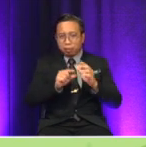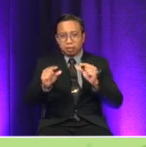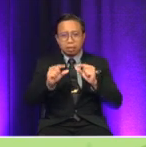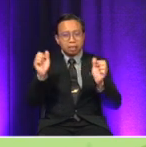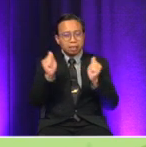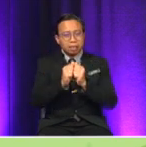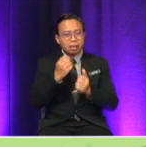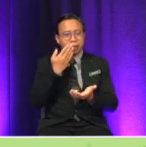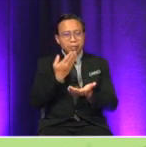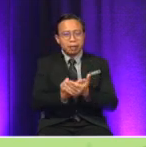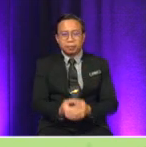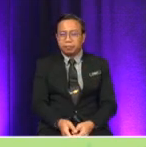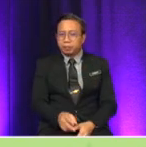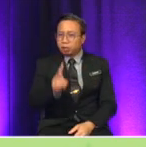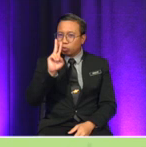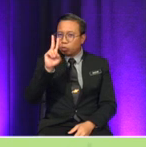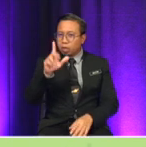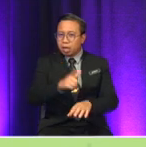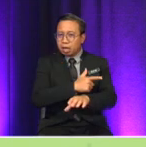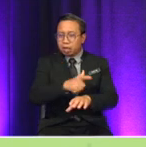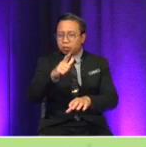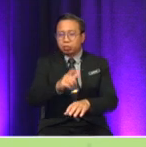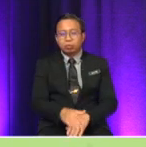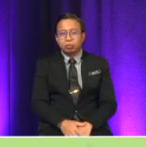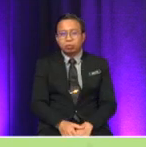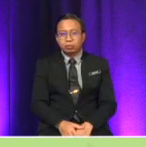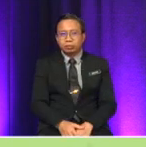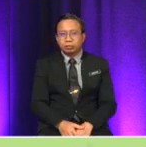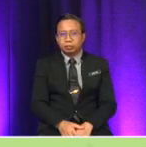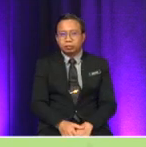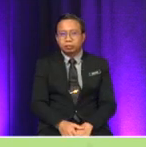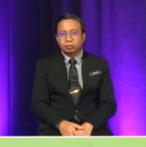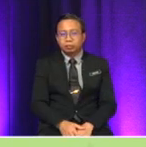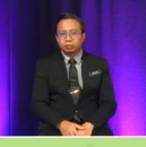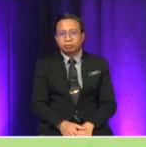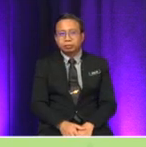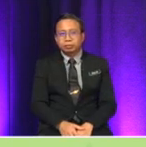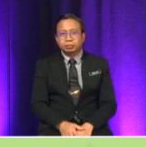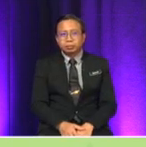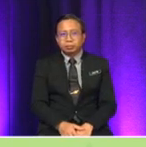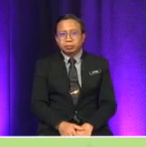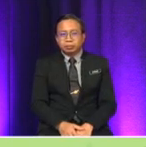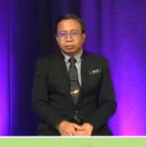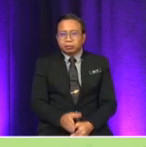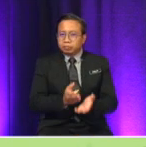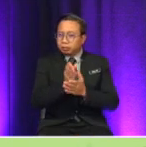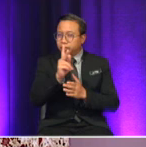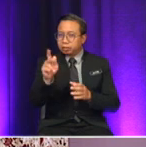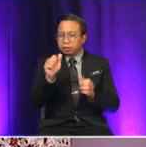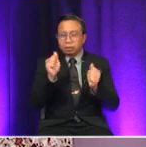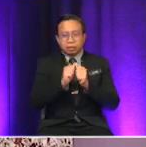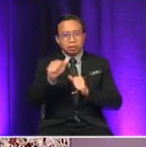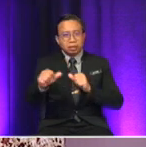baik sekali. Ada dua lagu yang nyanyi hari ini, Lisa. Okey, kita jumpa kat sekolah nanti. Okey, baik. Kita teruskan dengan